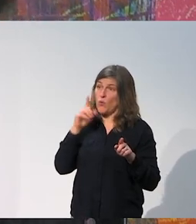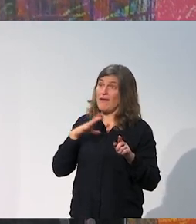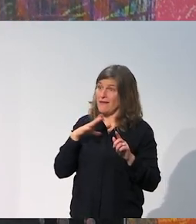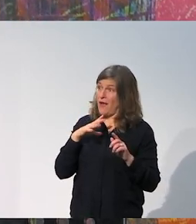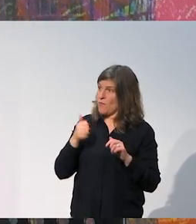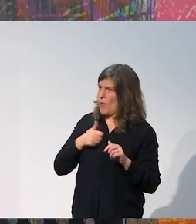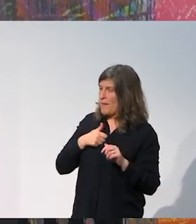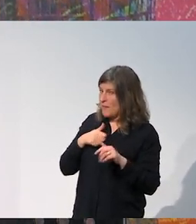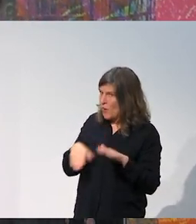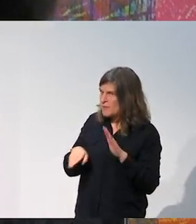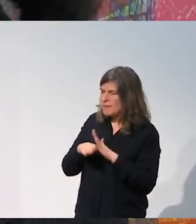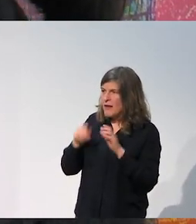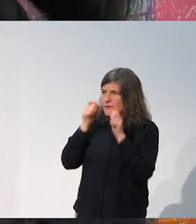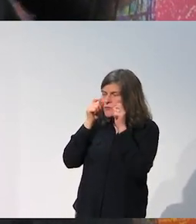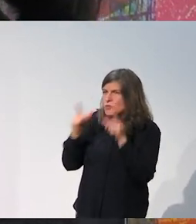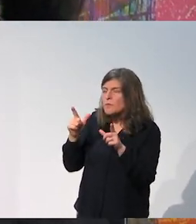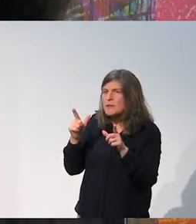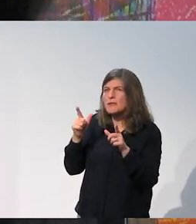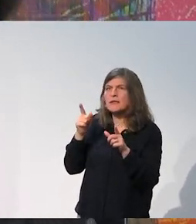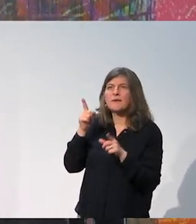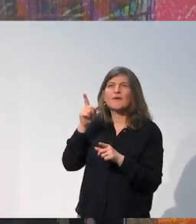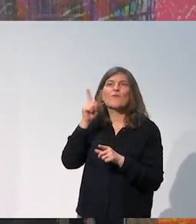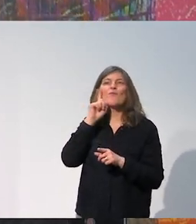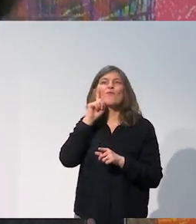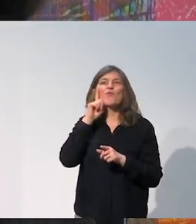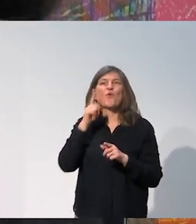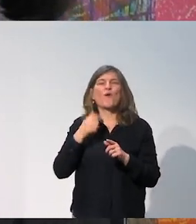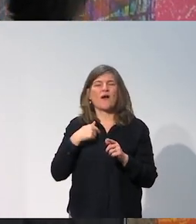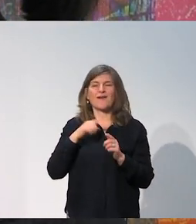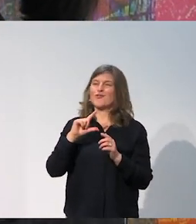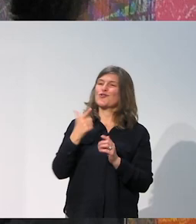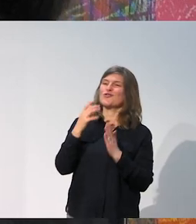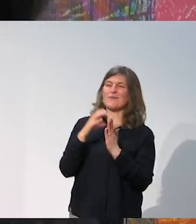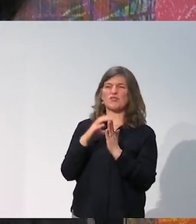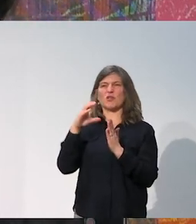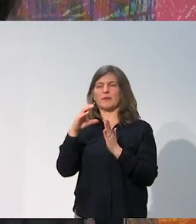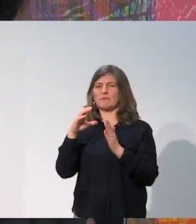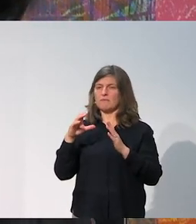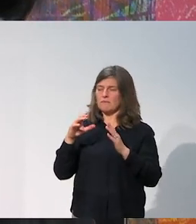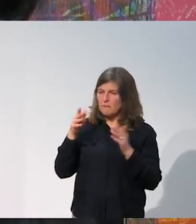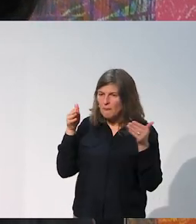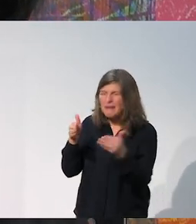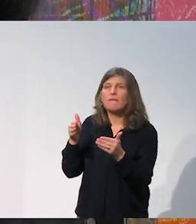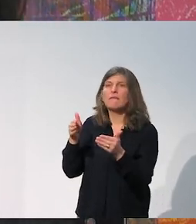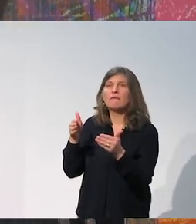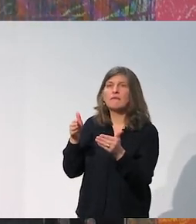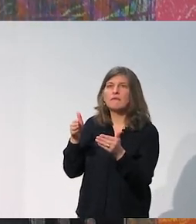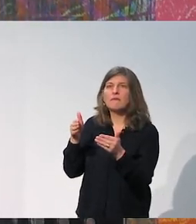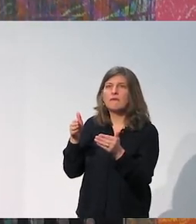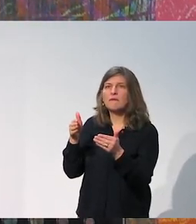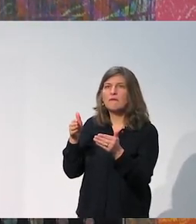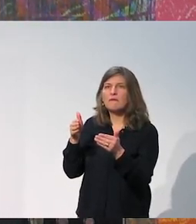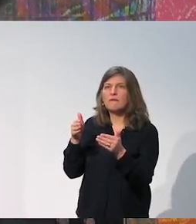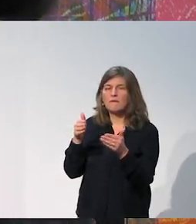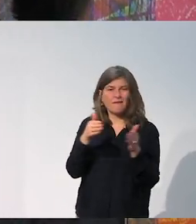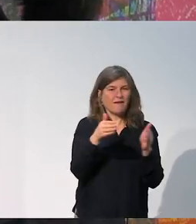m'a surprise au départ, j'avoue que quand on est arrivé, quand j'arrive au deuxième chapitre et que je vois qu'on... que la focale est